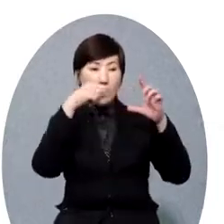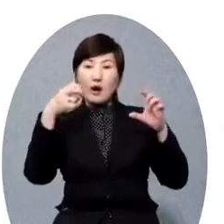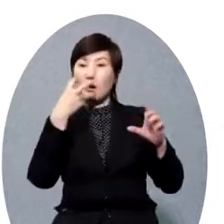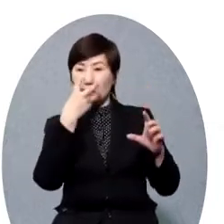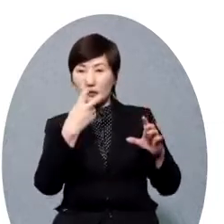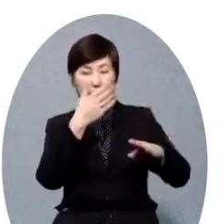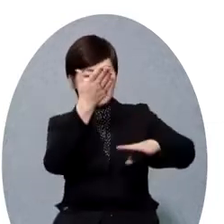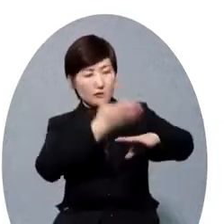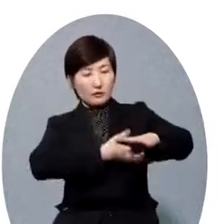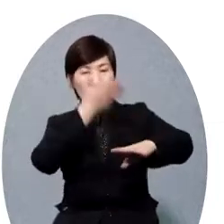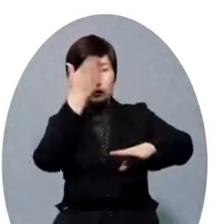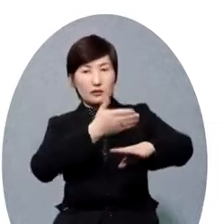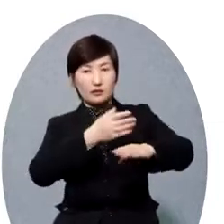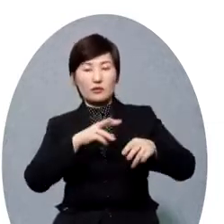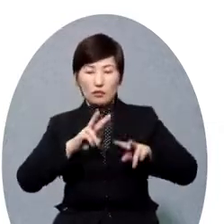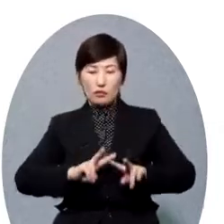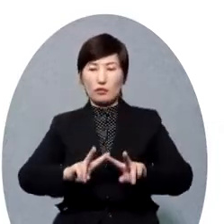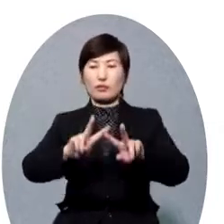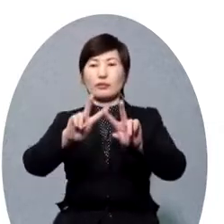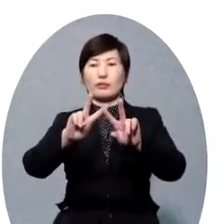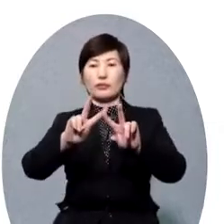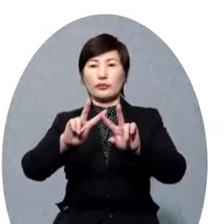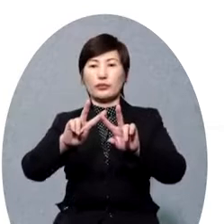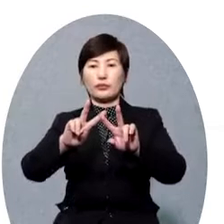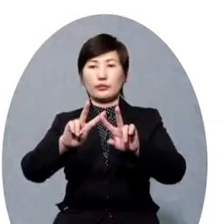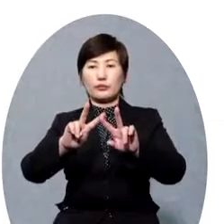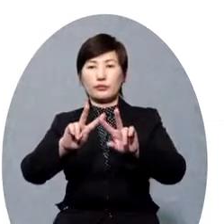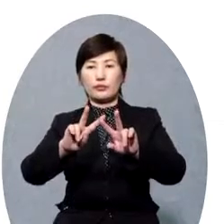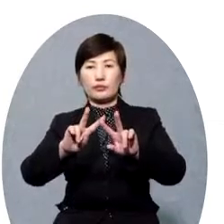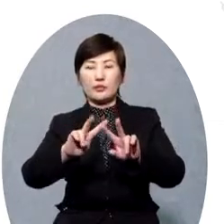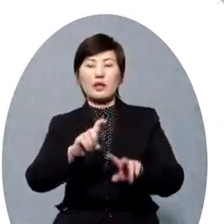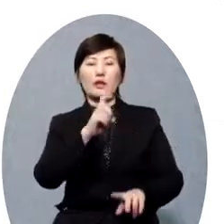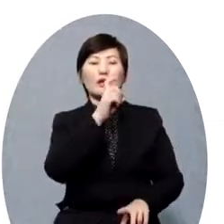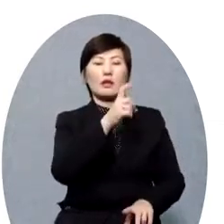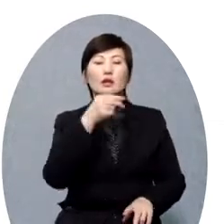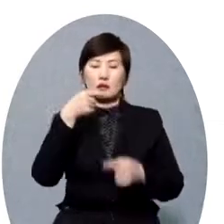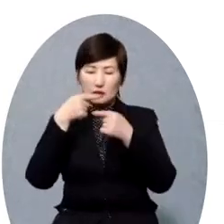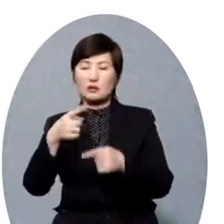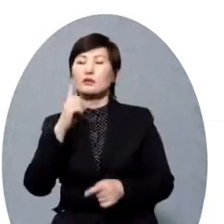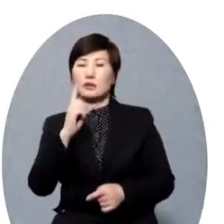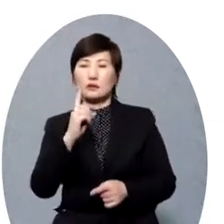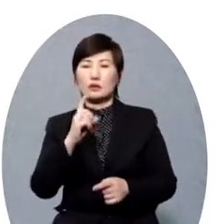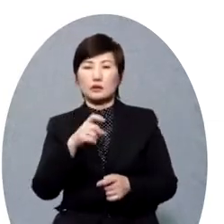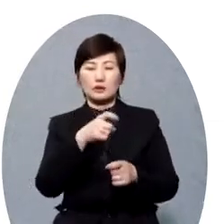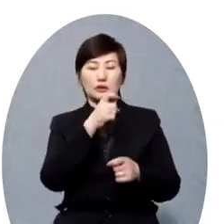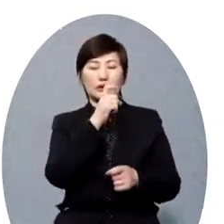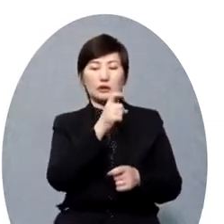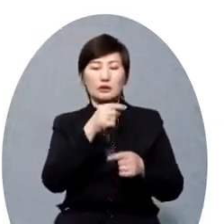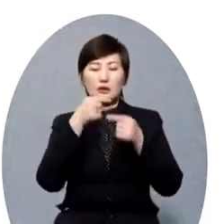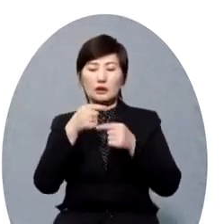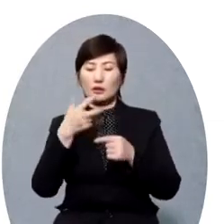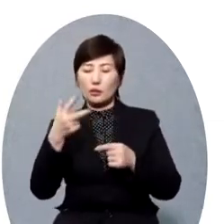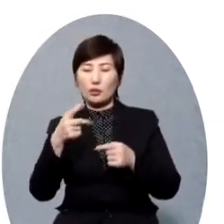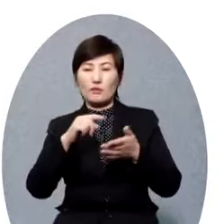x тэнцүү 1, x тэнцүү 3 цэгүүдийг авч үзье. Тэгэхээр x тэнцүү 1-ийг орлуулхад